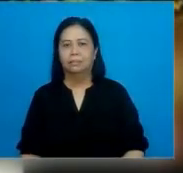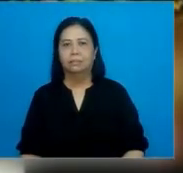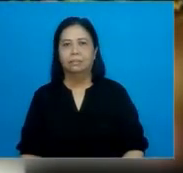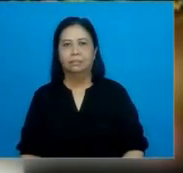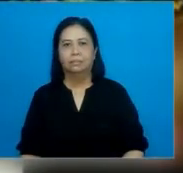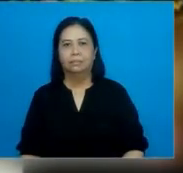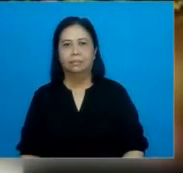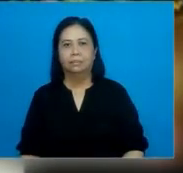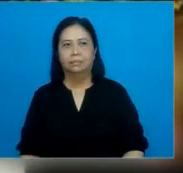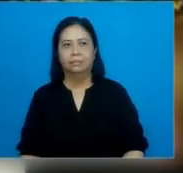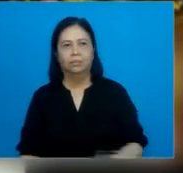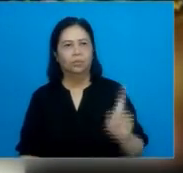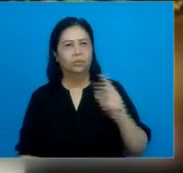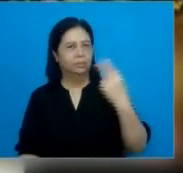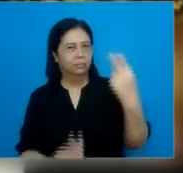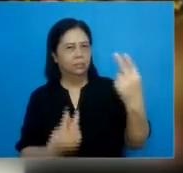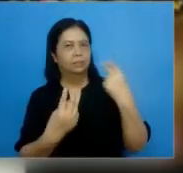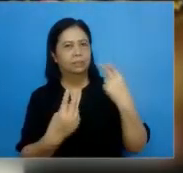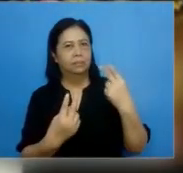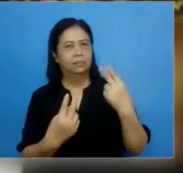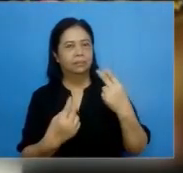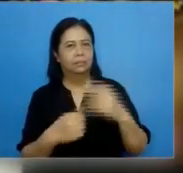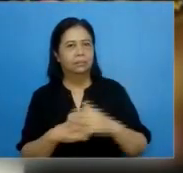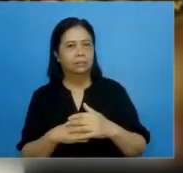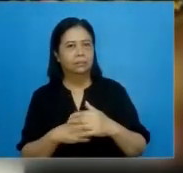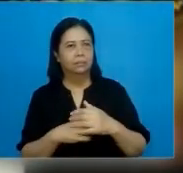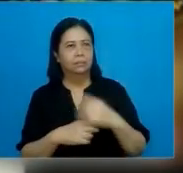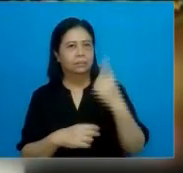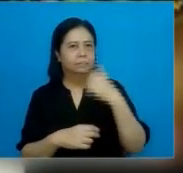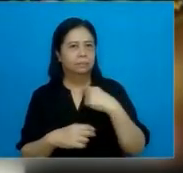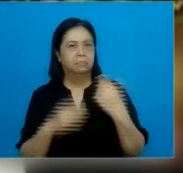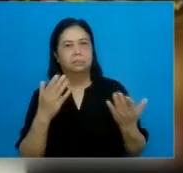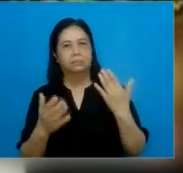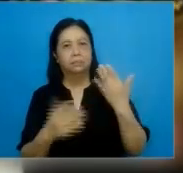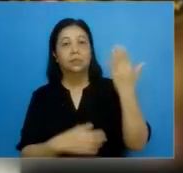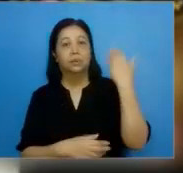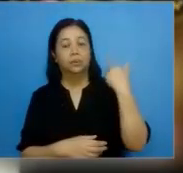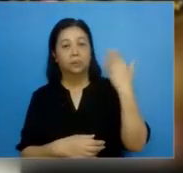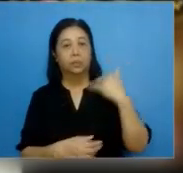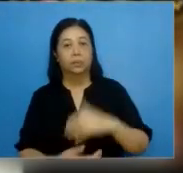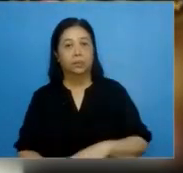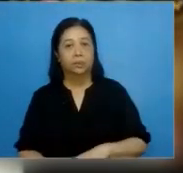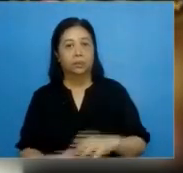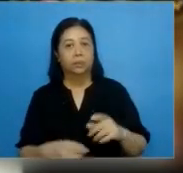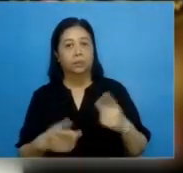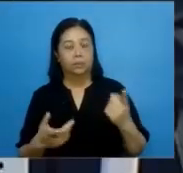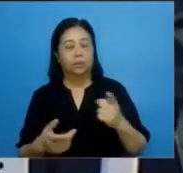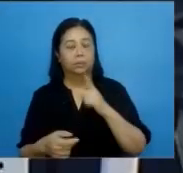anong nakikita nila sa akin. Maybe before, naib ako but